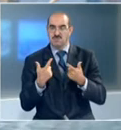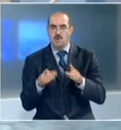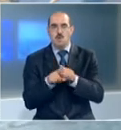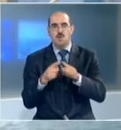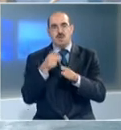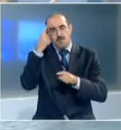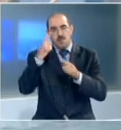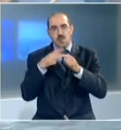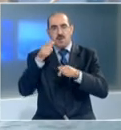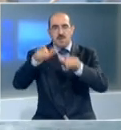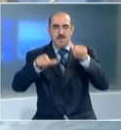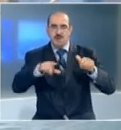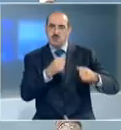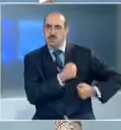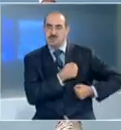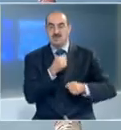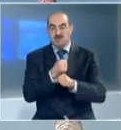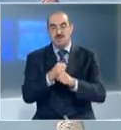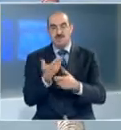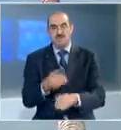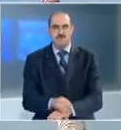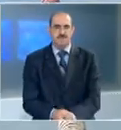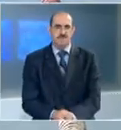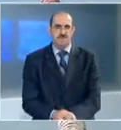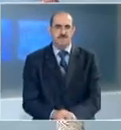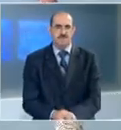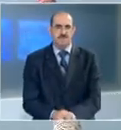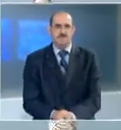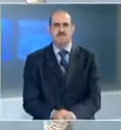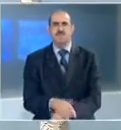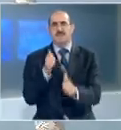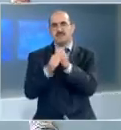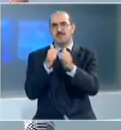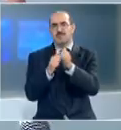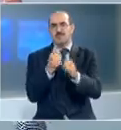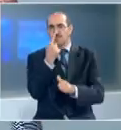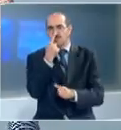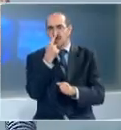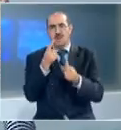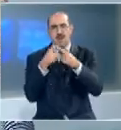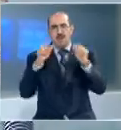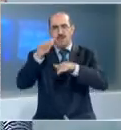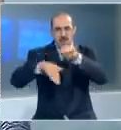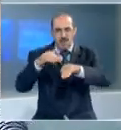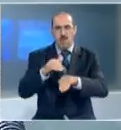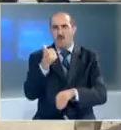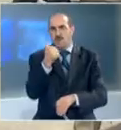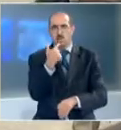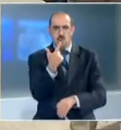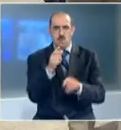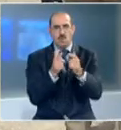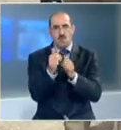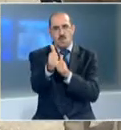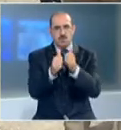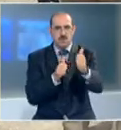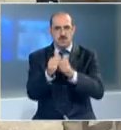الفرد العسكري بصفة خاصة. التنافس جرى في اختصاص سباحة حرة فردي وتتابع عند